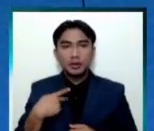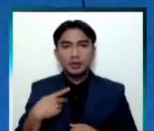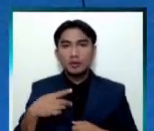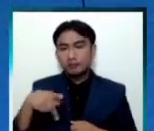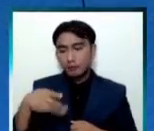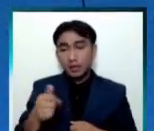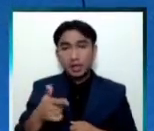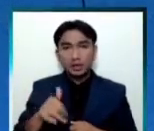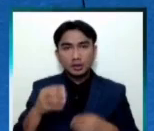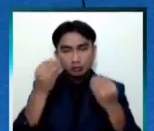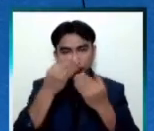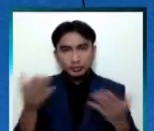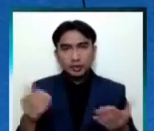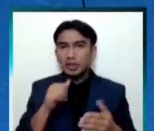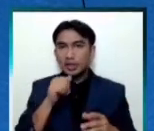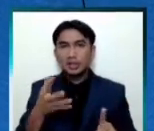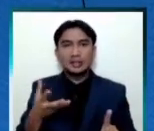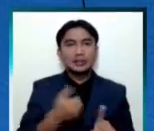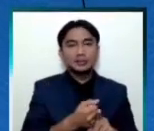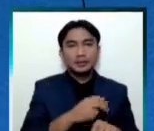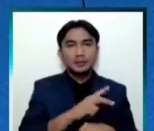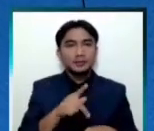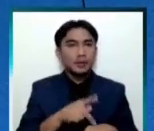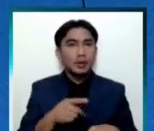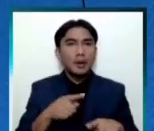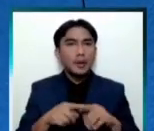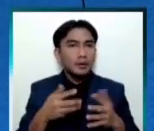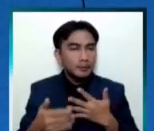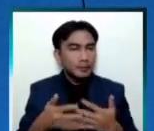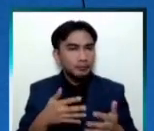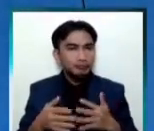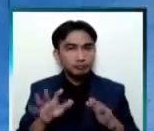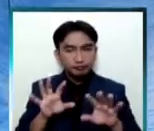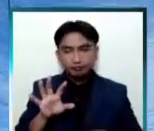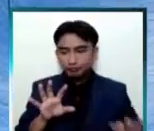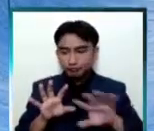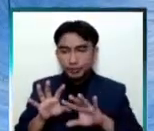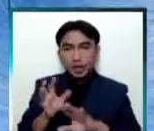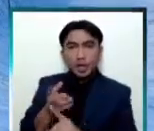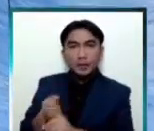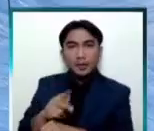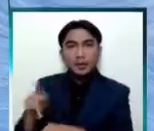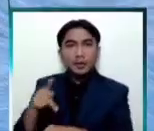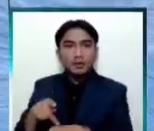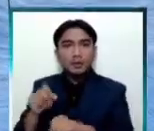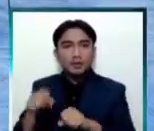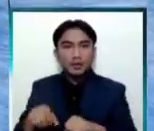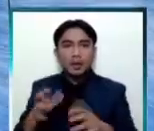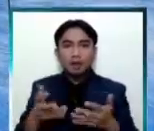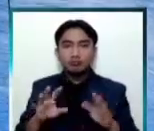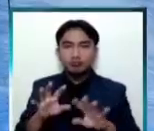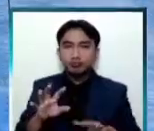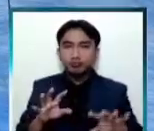pa rin ito tatama sa lupa. Pero kahit hindi naasahang magla-landfall, patuloy pa rin hahatakin o palalakasin ng